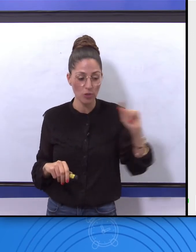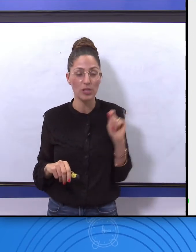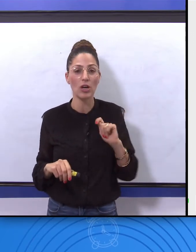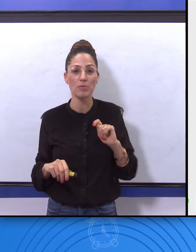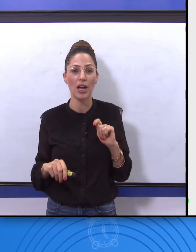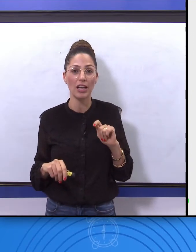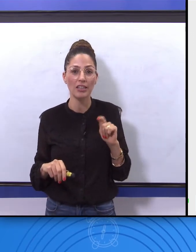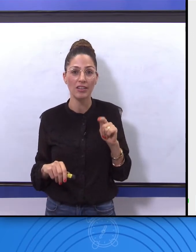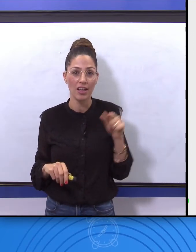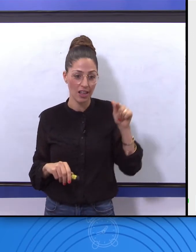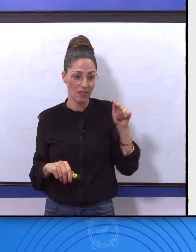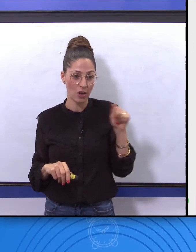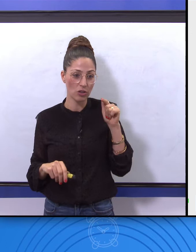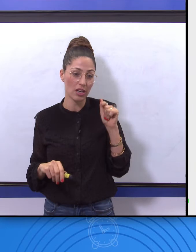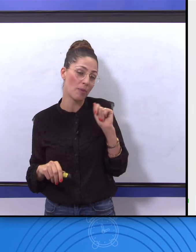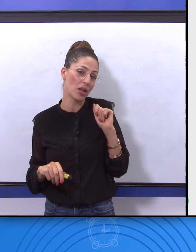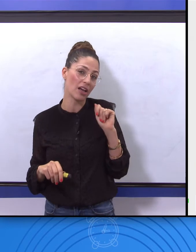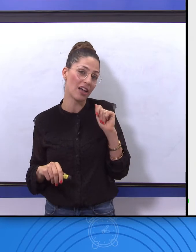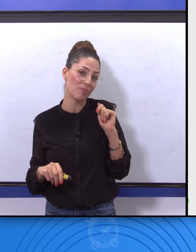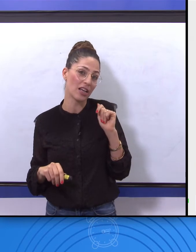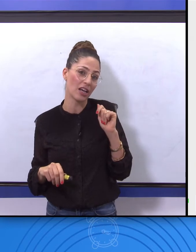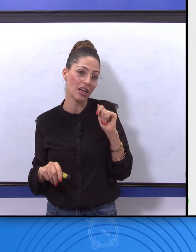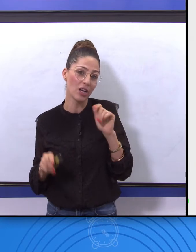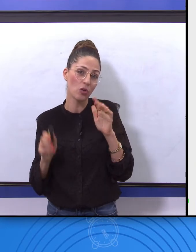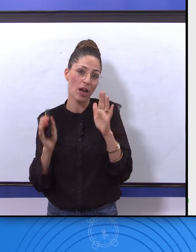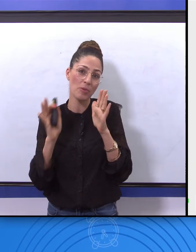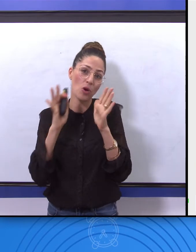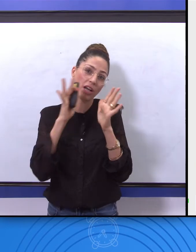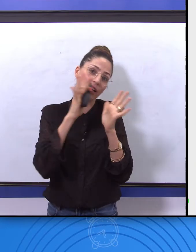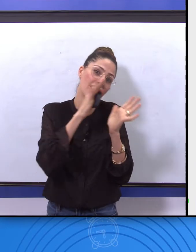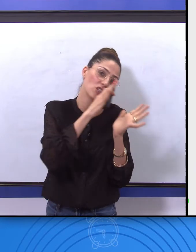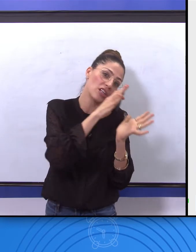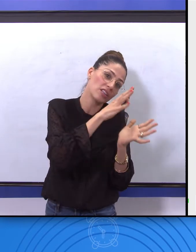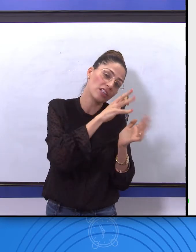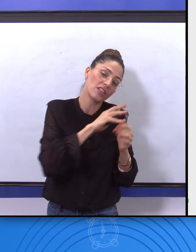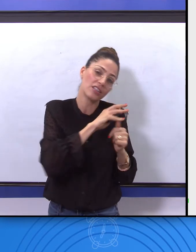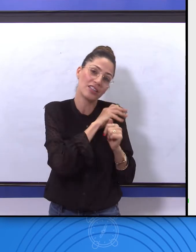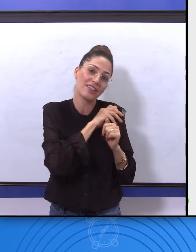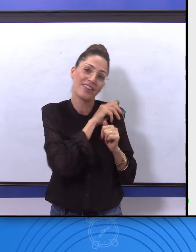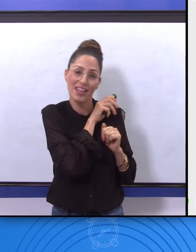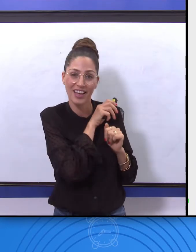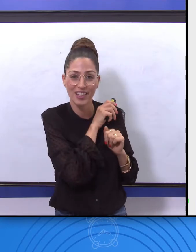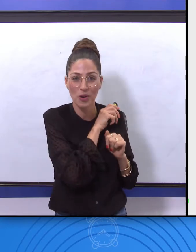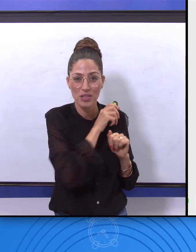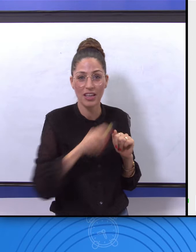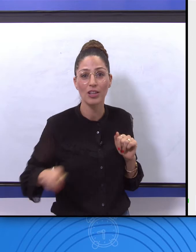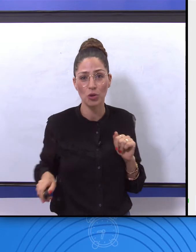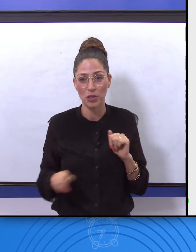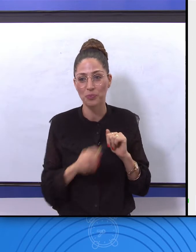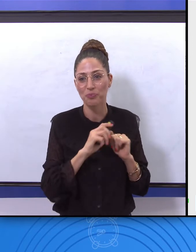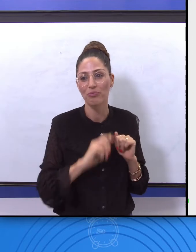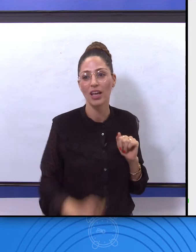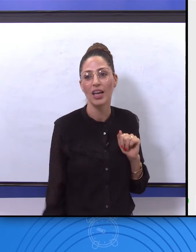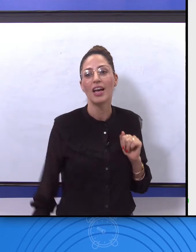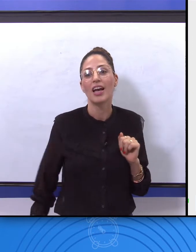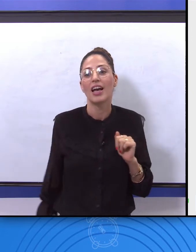של דומינו בצורה ספירלית, ואנחנו נפיל אחד, מה יקרה? כולם יפלו אחד אחרי השני. טיק, טיק, טיק, טיק, טיק. לכן קוראים לזה דומינו.